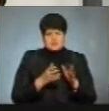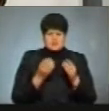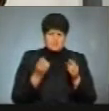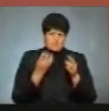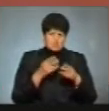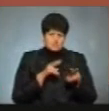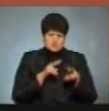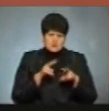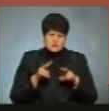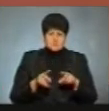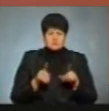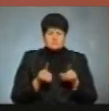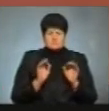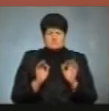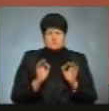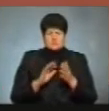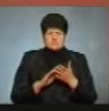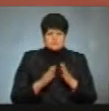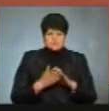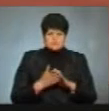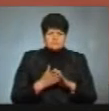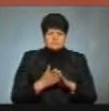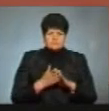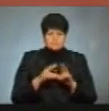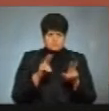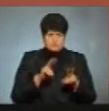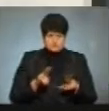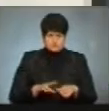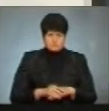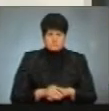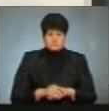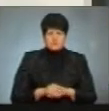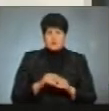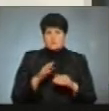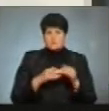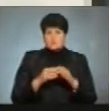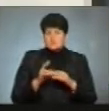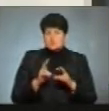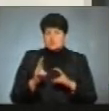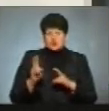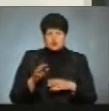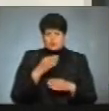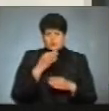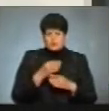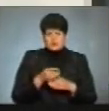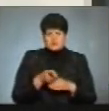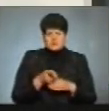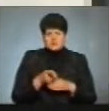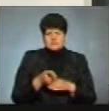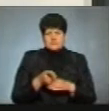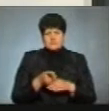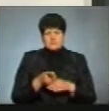за ними просто стежать, аби в нормальному стані, особа, такому зовнішньому? Так. Вони... Практично ніхто відповідальність